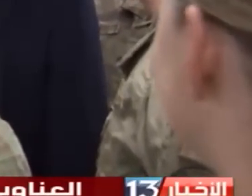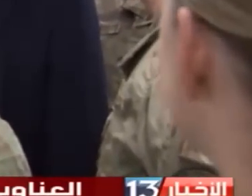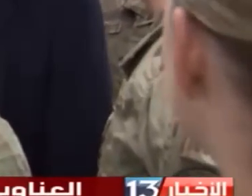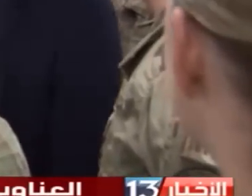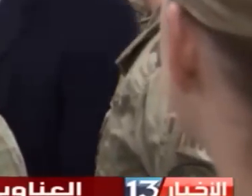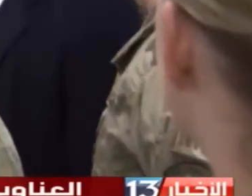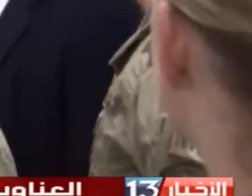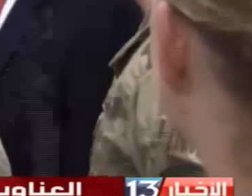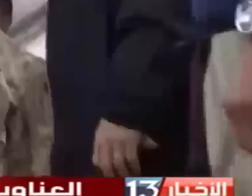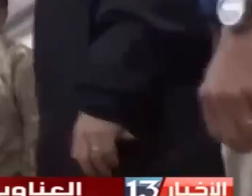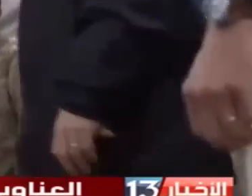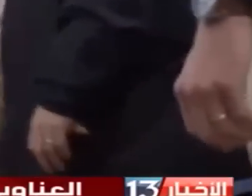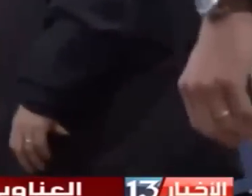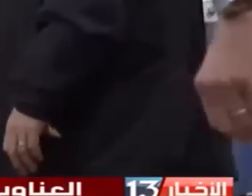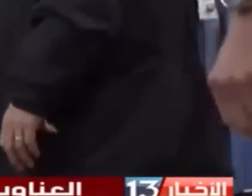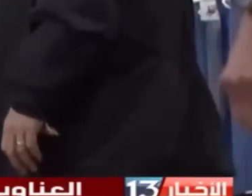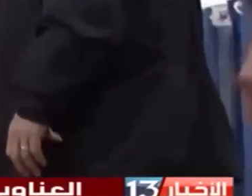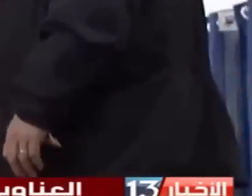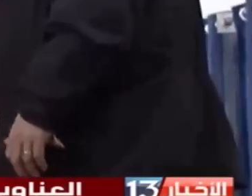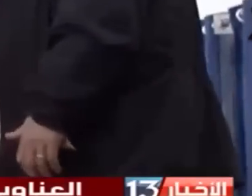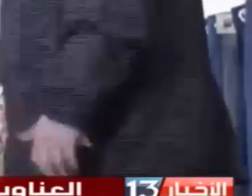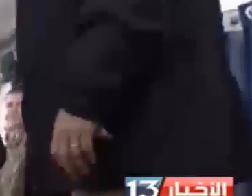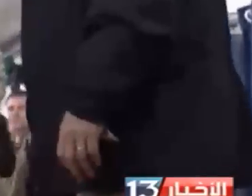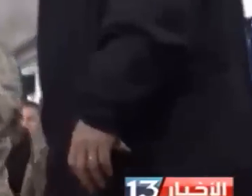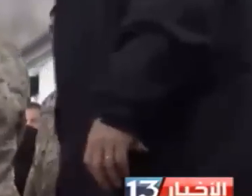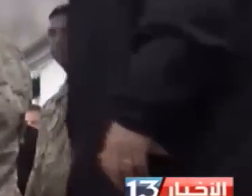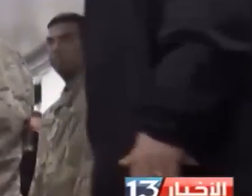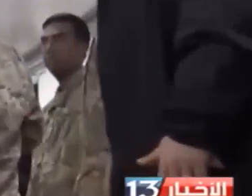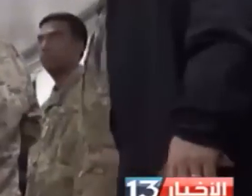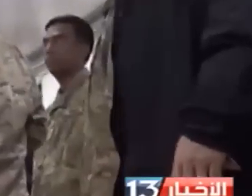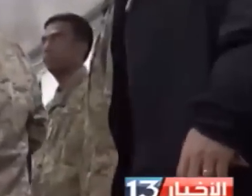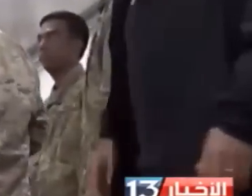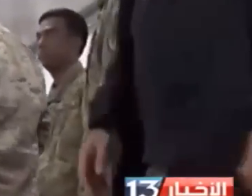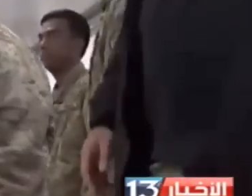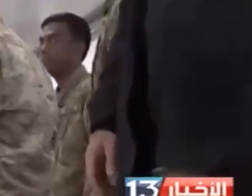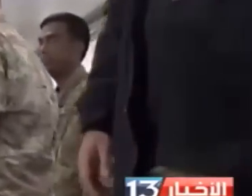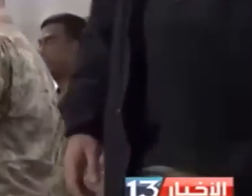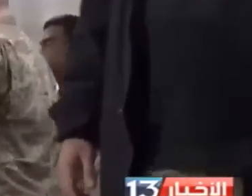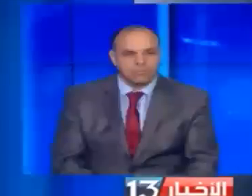التي يعتبرونها انتهاكاً للسيادة العراقية.